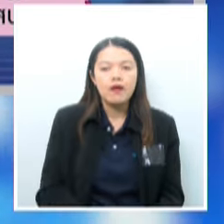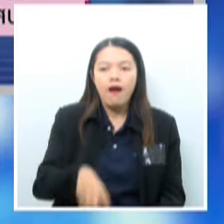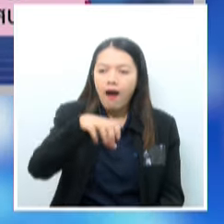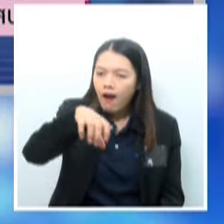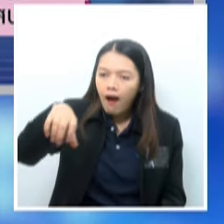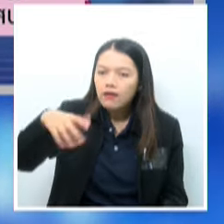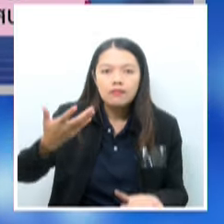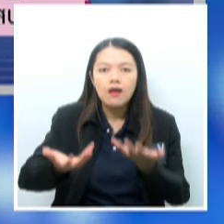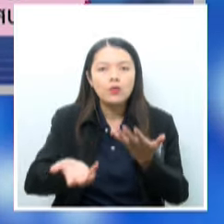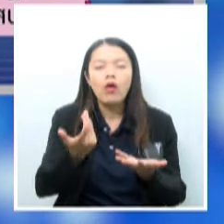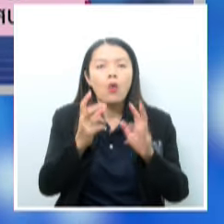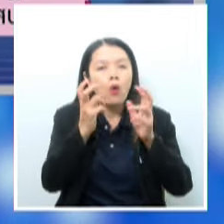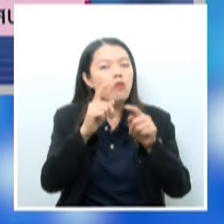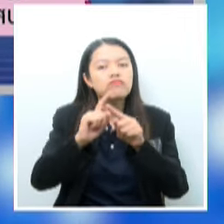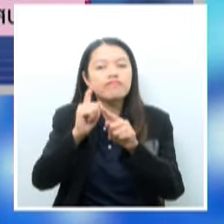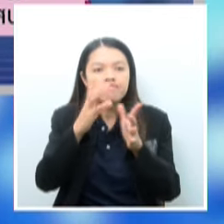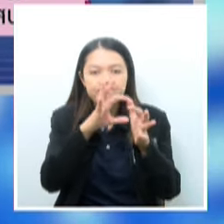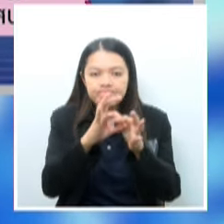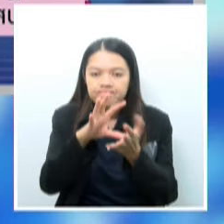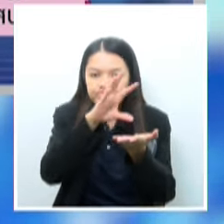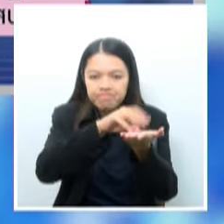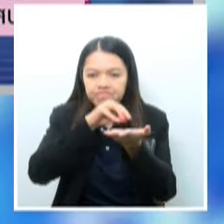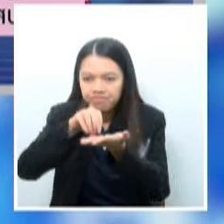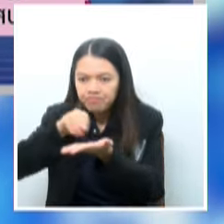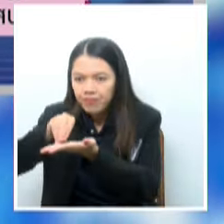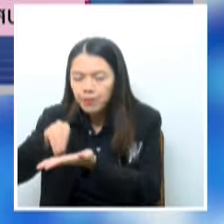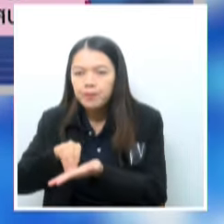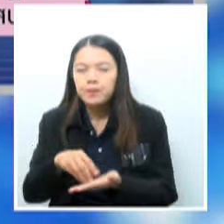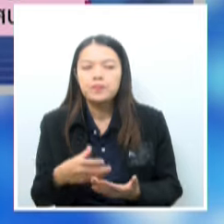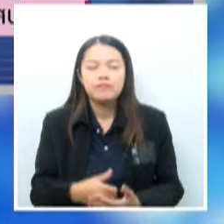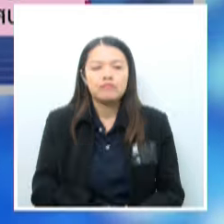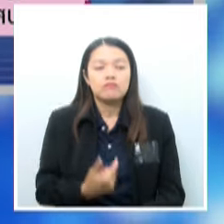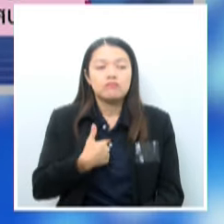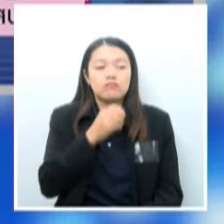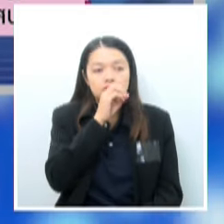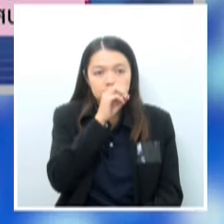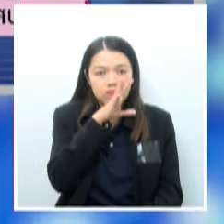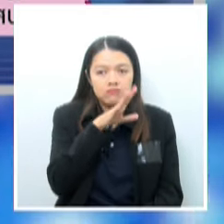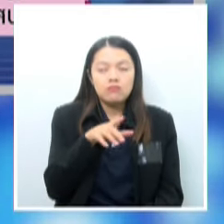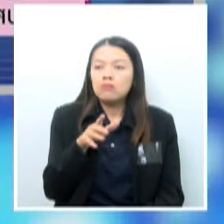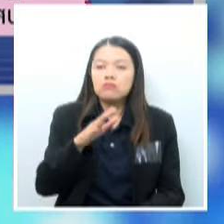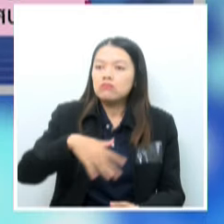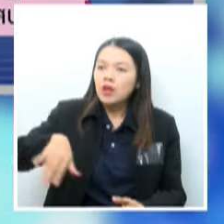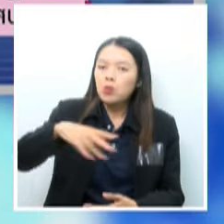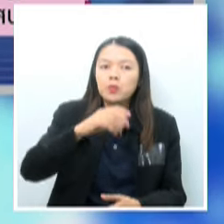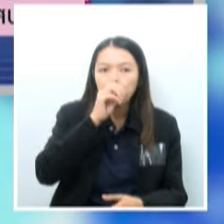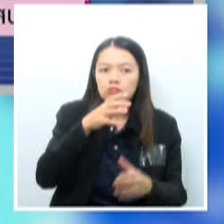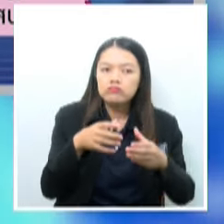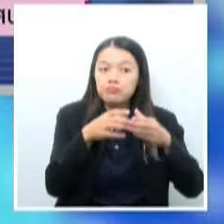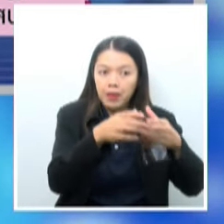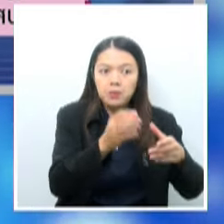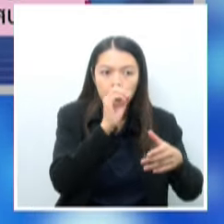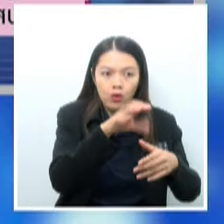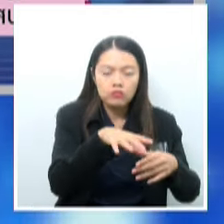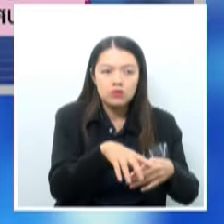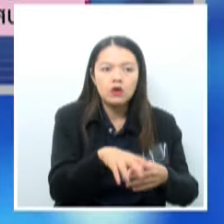ที่และในเรื่องอื่นๆได้ด้วยนะครับแล้วเวลาเราลงนิเทศเนี่ยผมก็ได้บอกศึกษานิเทศทุกคนถ้าลงไปในพื้นที่เนี่ย